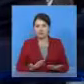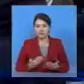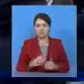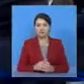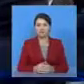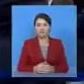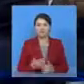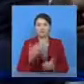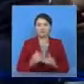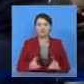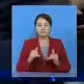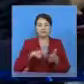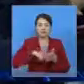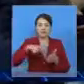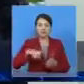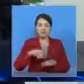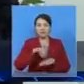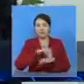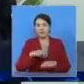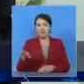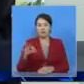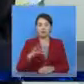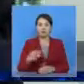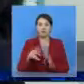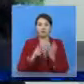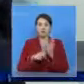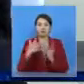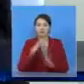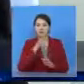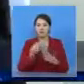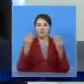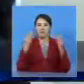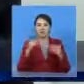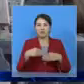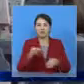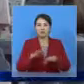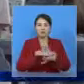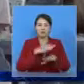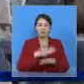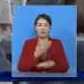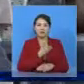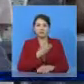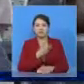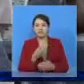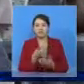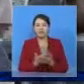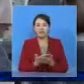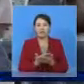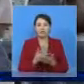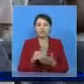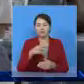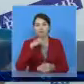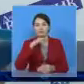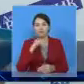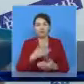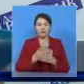Это отрывок из поздравительного письма от имени акима области. В честь 75-летия юбиляр получил добрые пожелания и памятные презенты. Это знаки внимания за